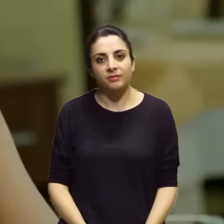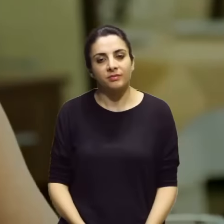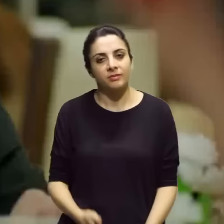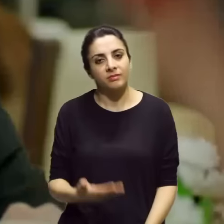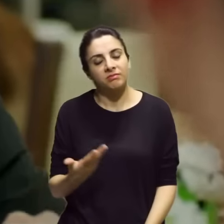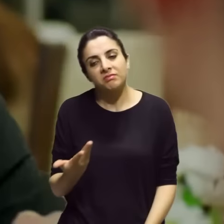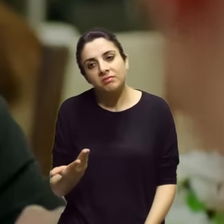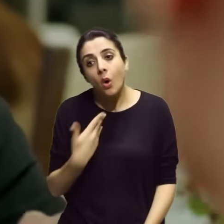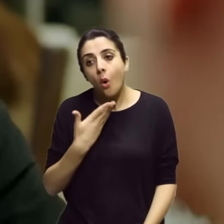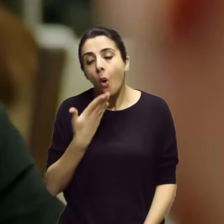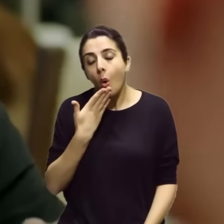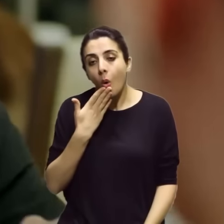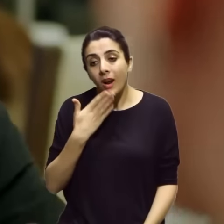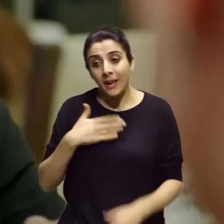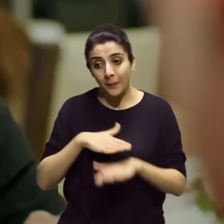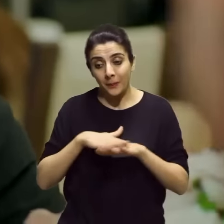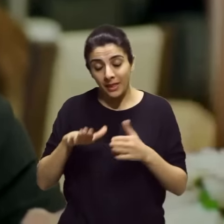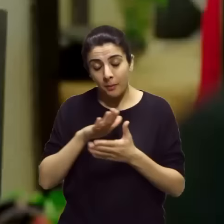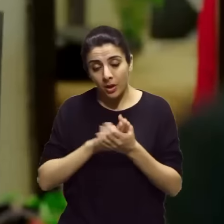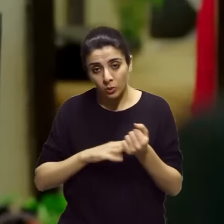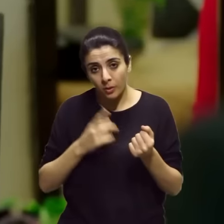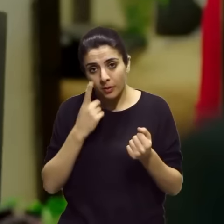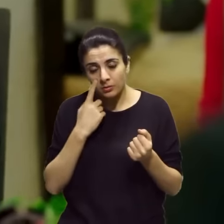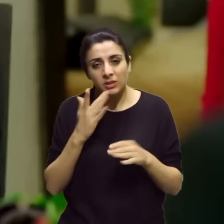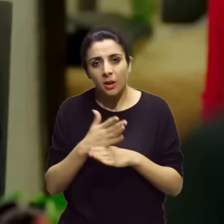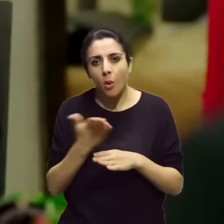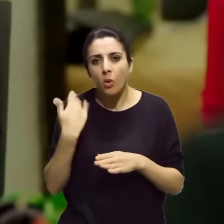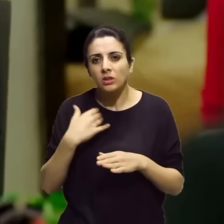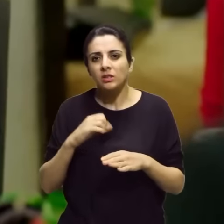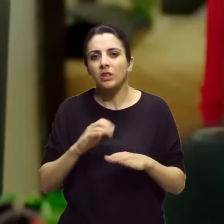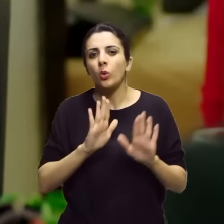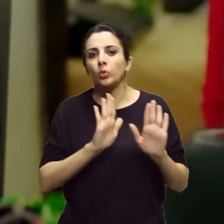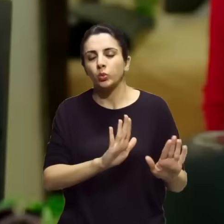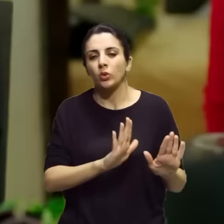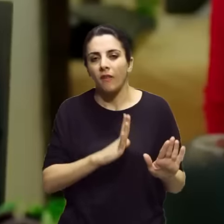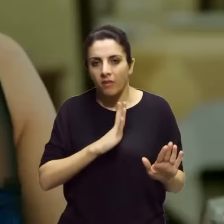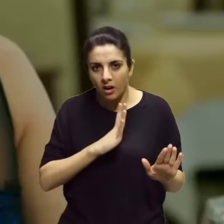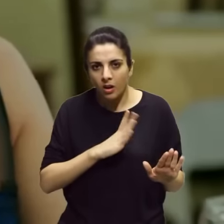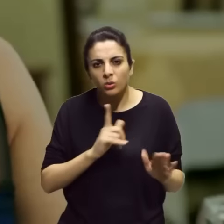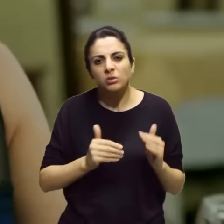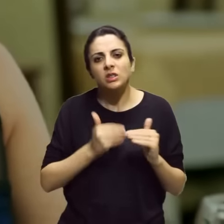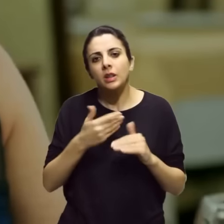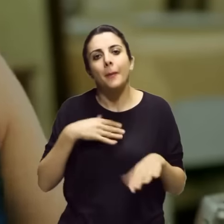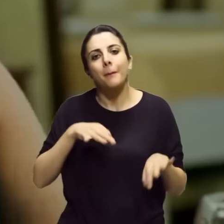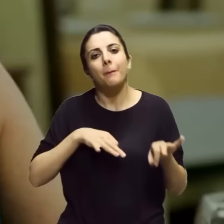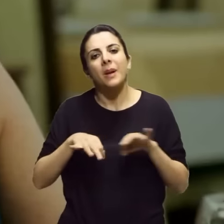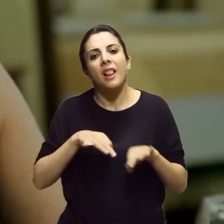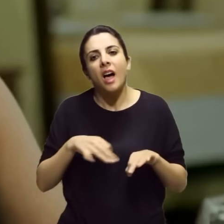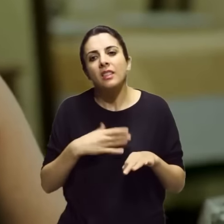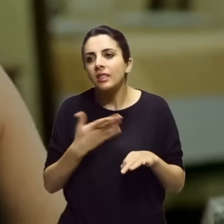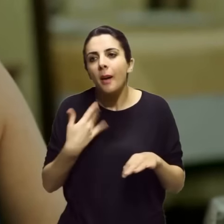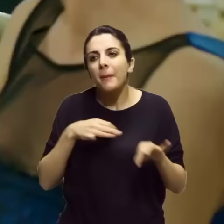İşte okulu bitireceğim. Çünkü dondurmuştum. Onun dışında planım